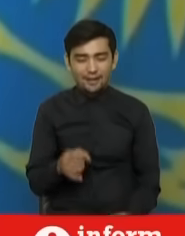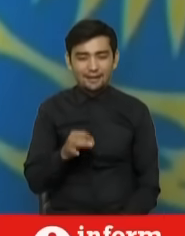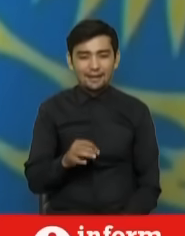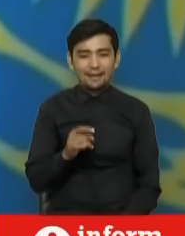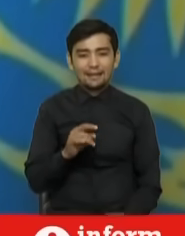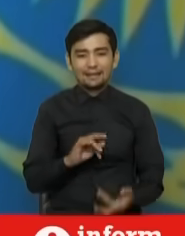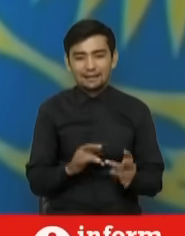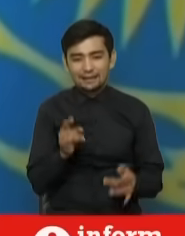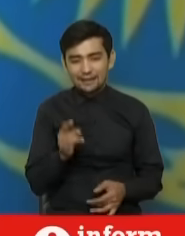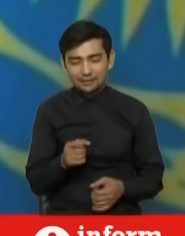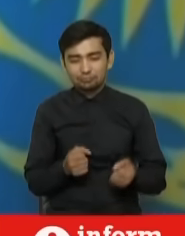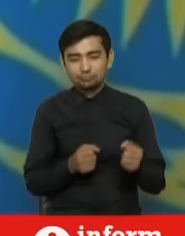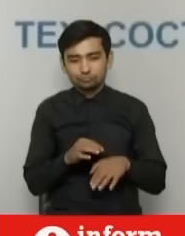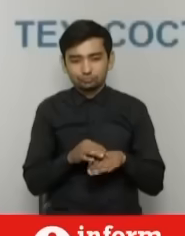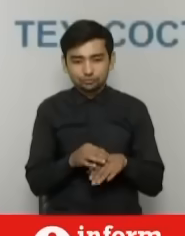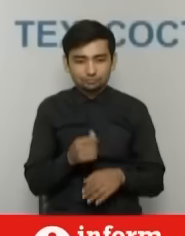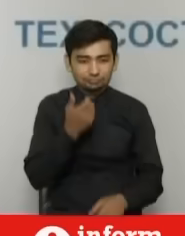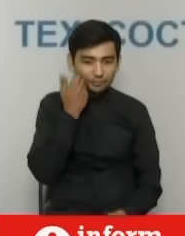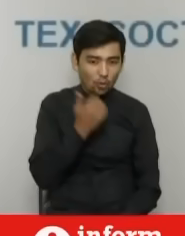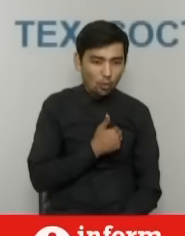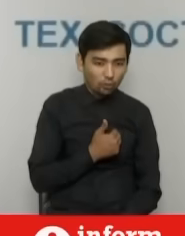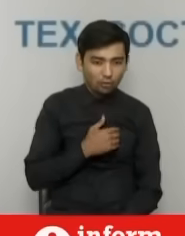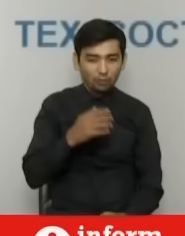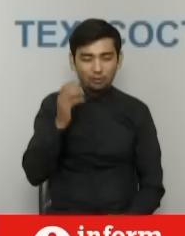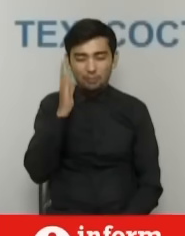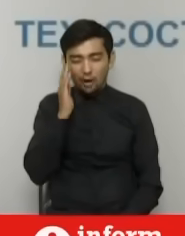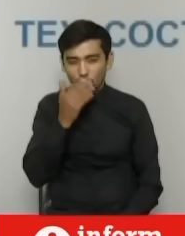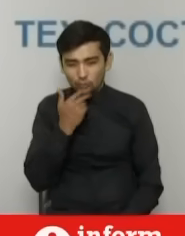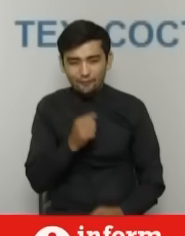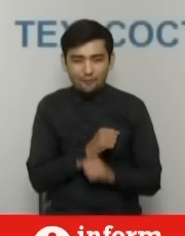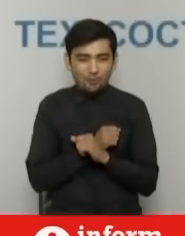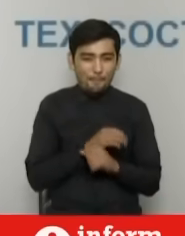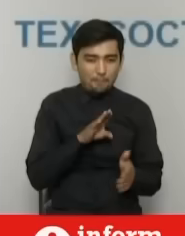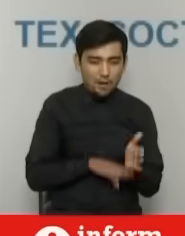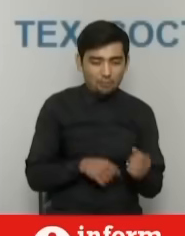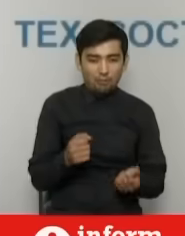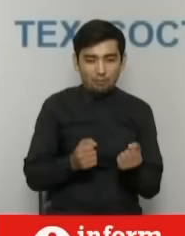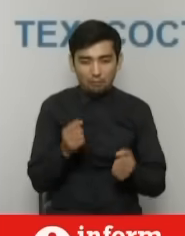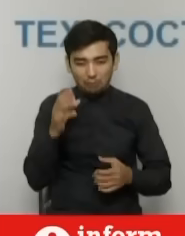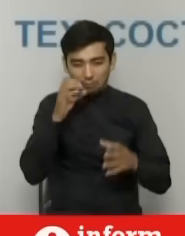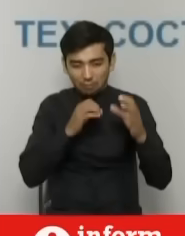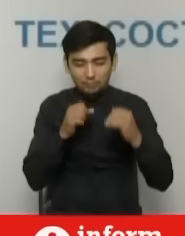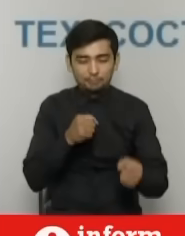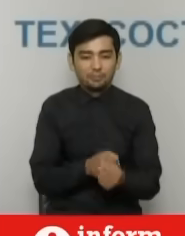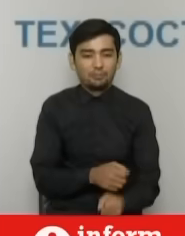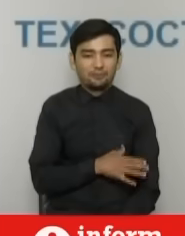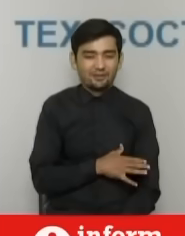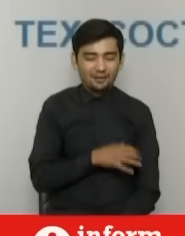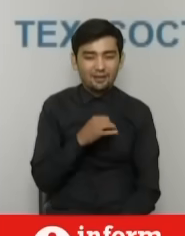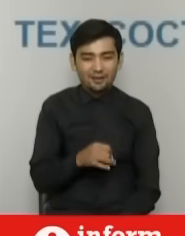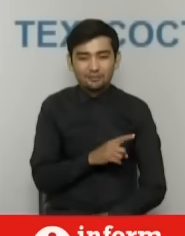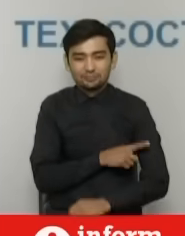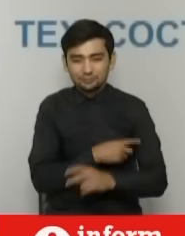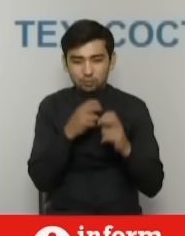такси жүргізушілері пайда табу үшін ұйқысыз және демалсыз көлік басқарады. Медициналық тексеруден